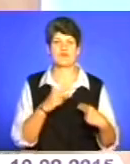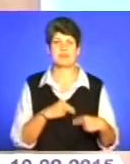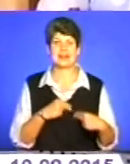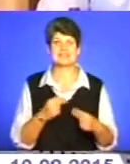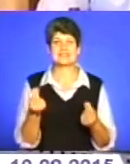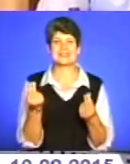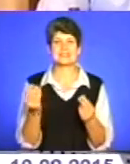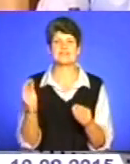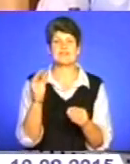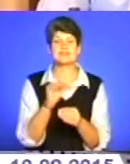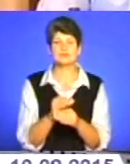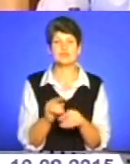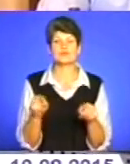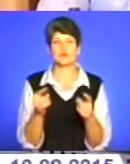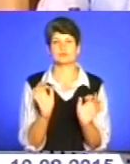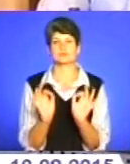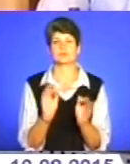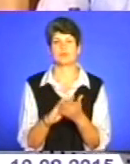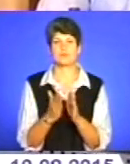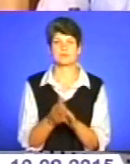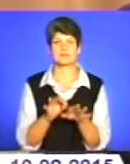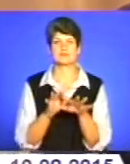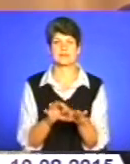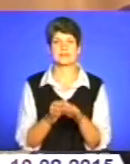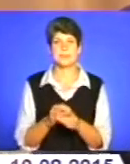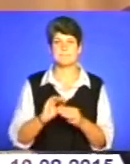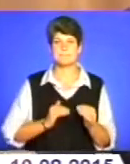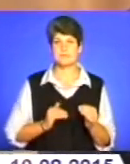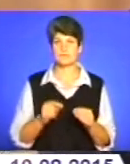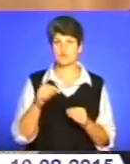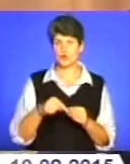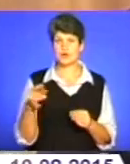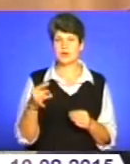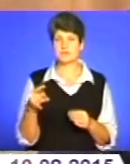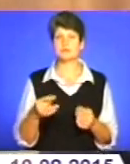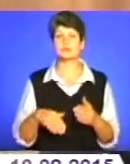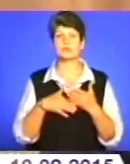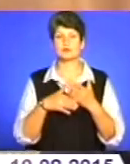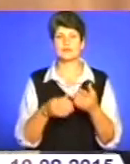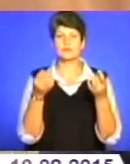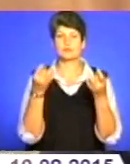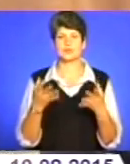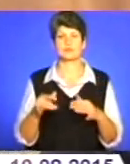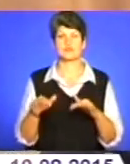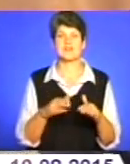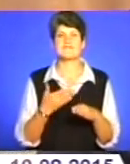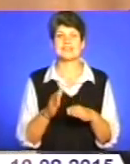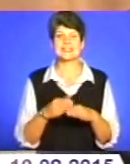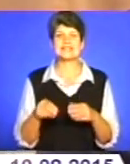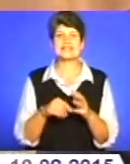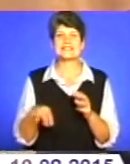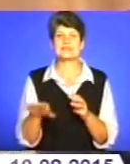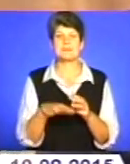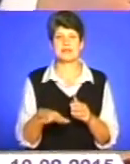інвесторами і створює належні умови для ведення бізнесу. Тож і цього разу сприятиме у спрощенні процедурі виділення земельної ділянки під